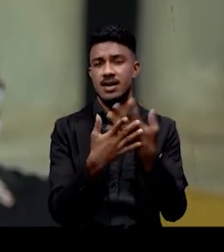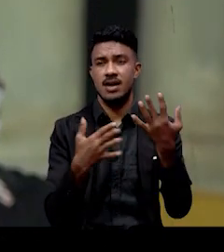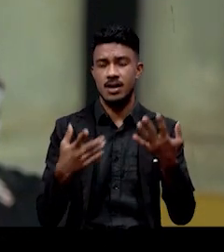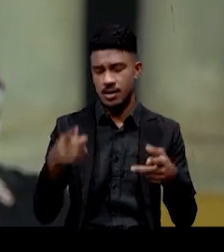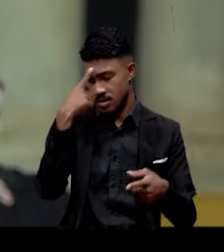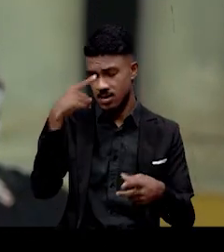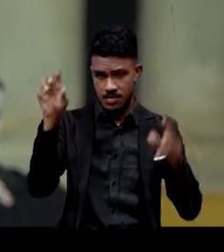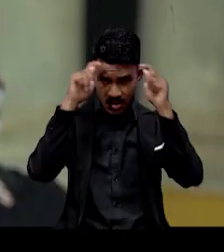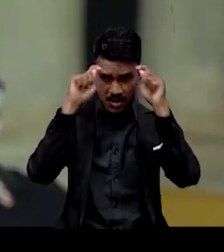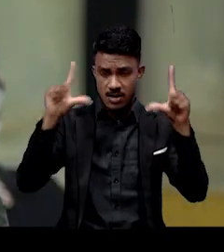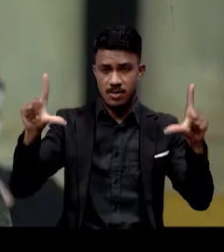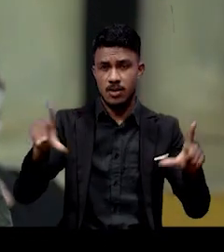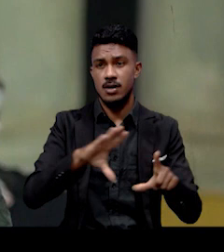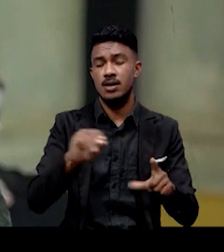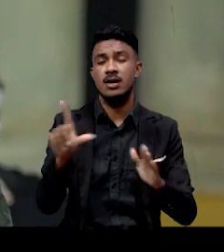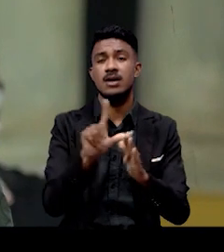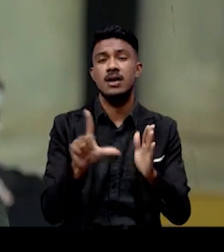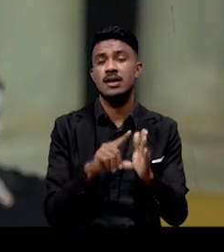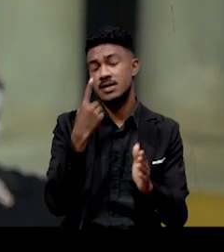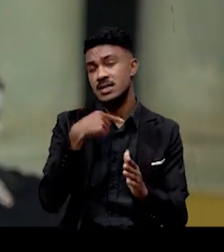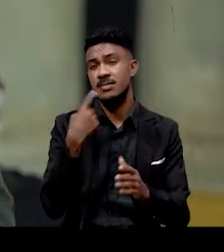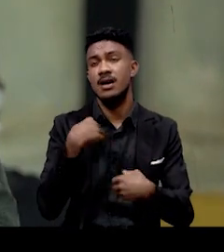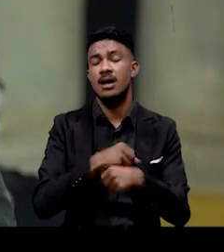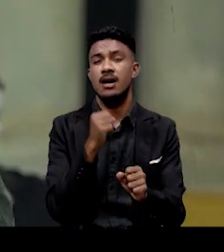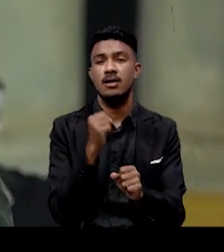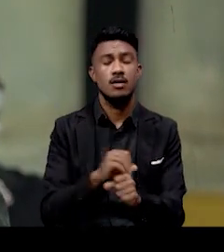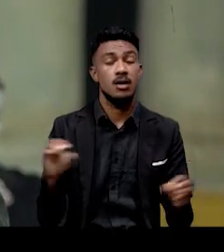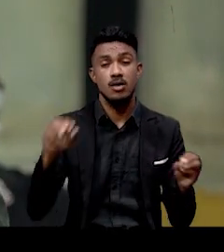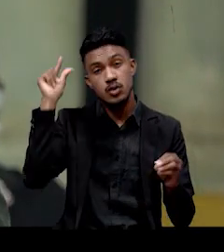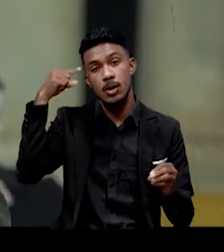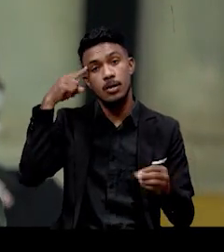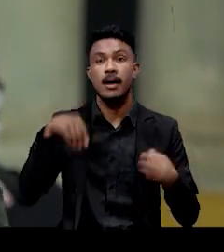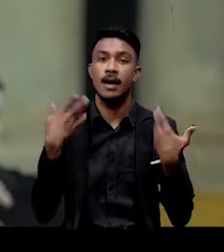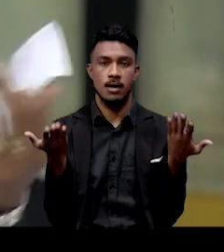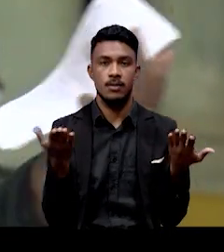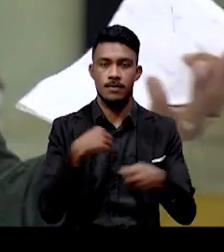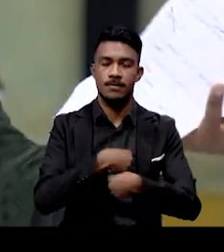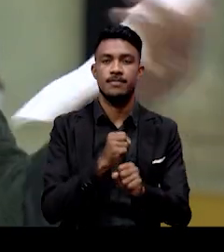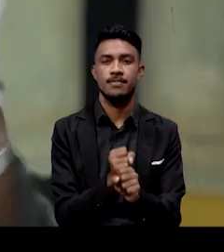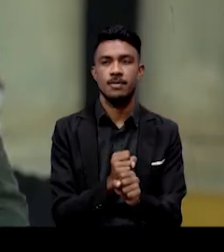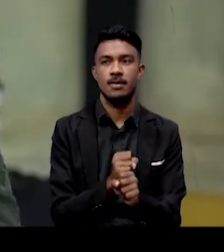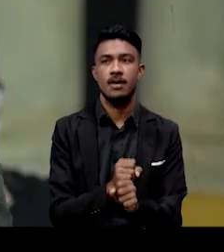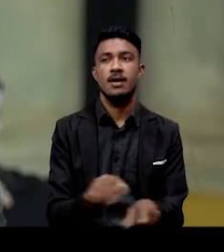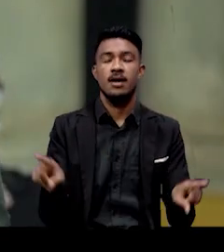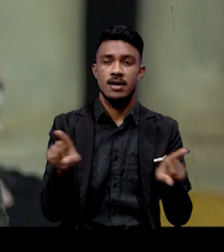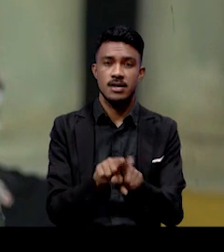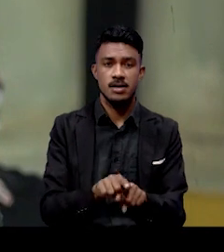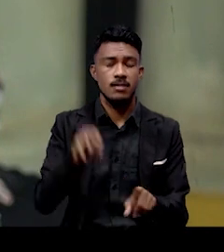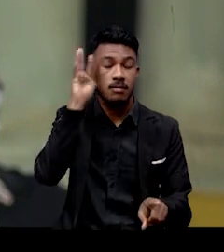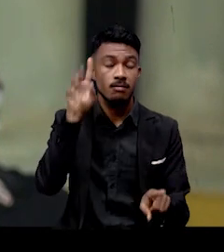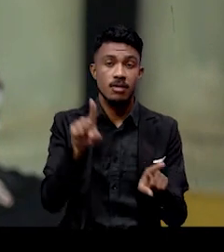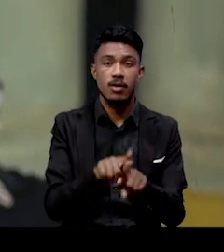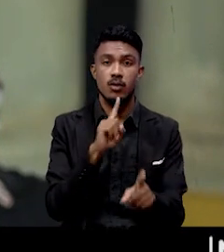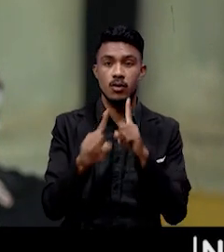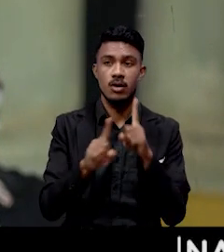lei na forala, lei ne se matalo. Los governo matalo, ane son hami irmão de ne koalia, e dana